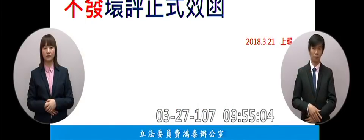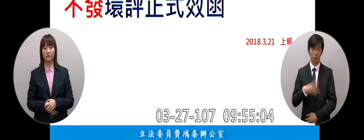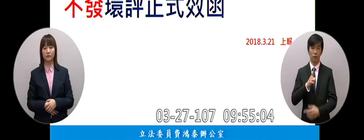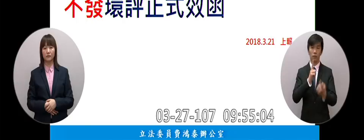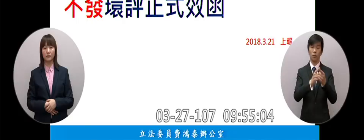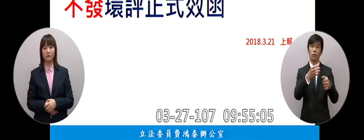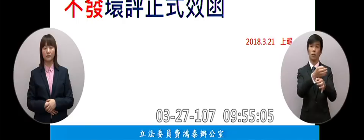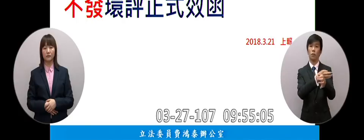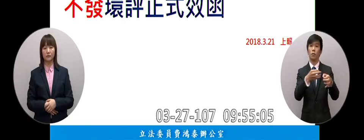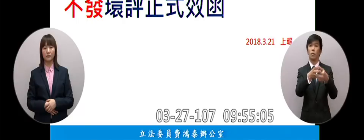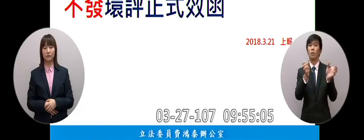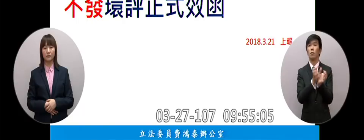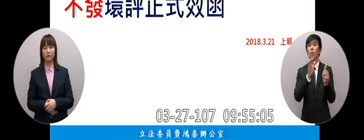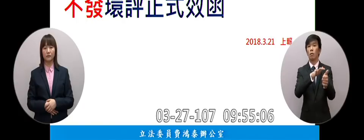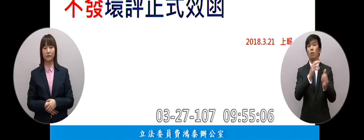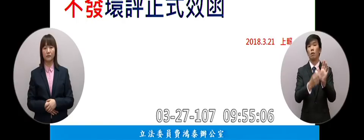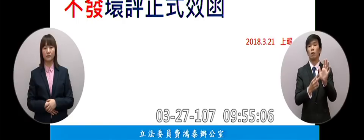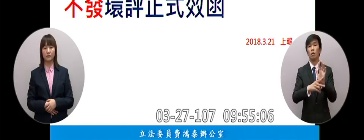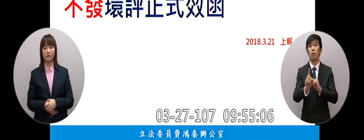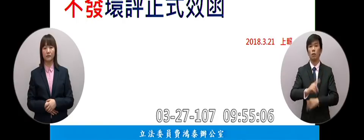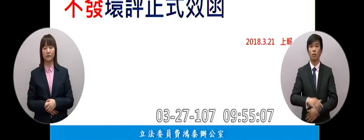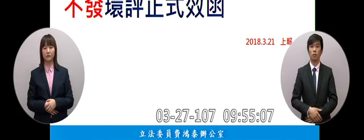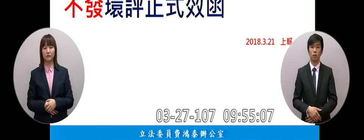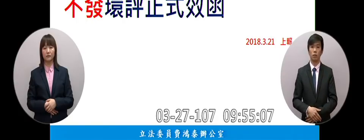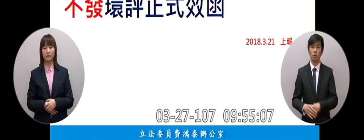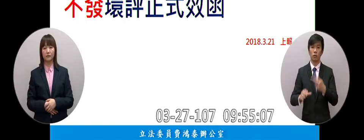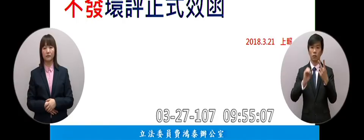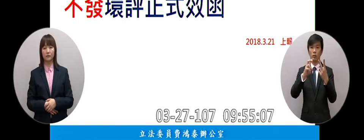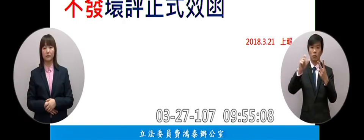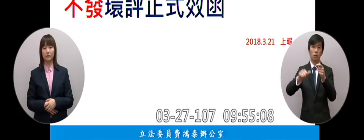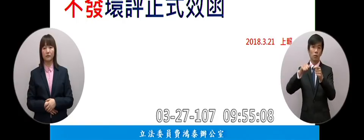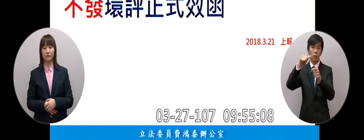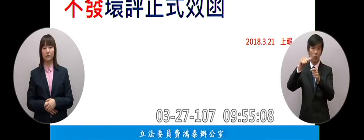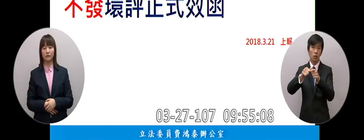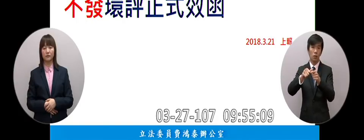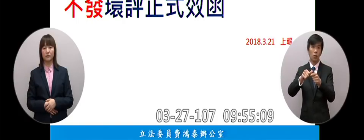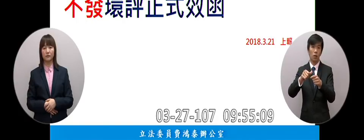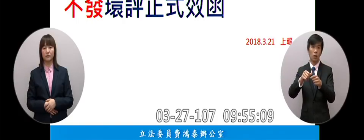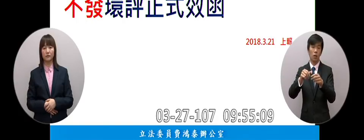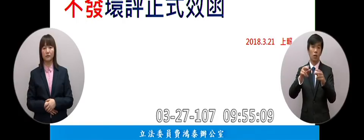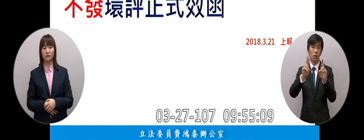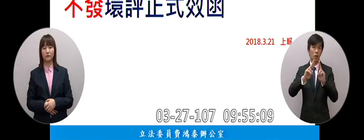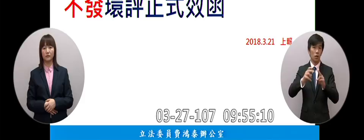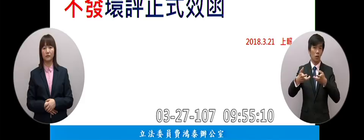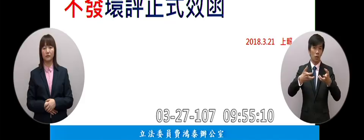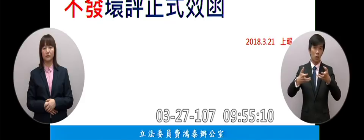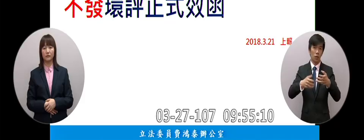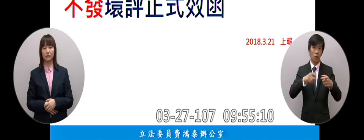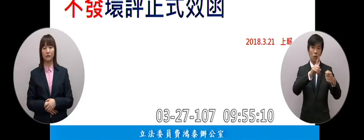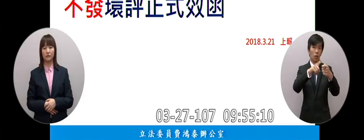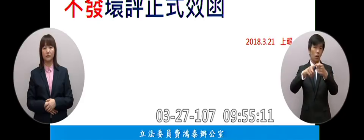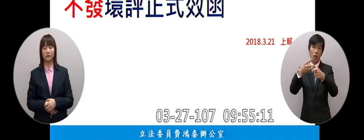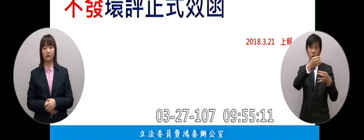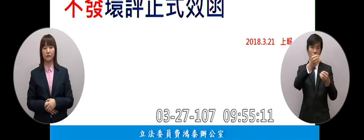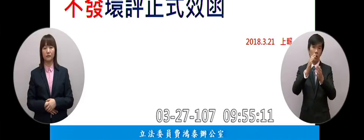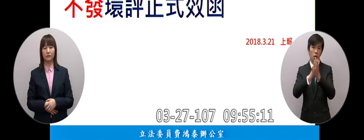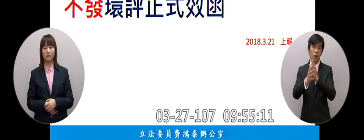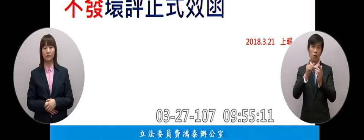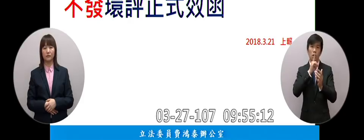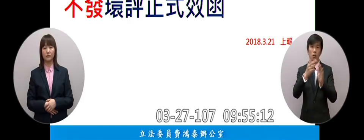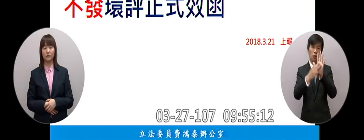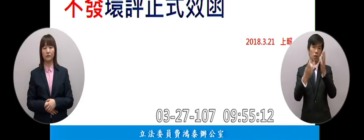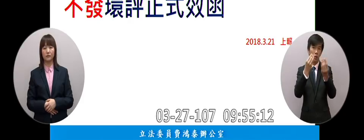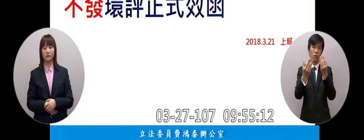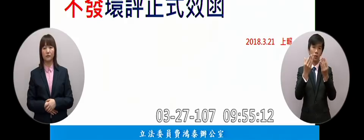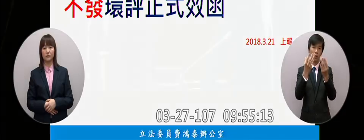部说，2025年能源路径图不说清楚，不发环评，正式的笑喊。